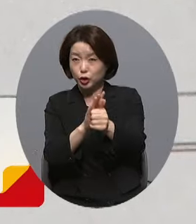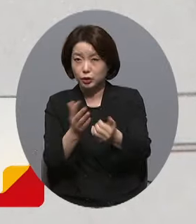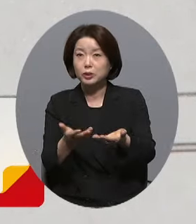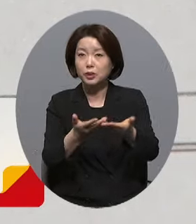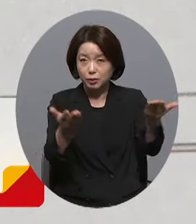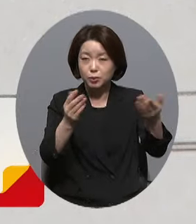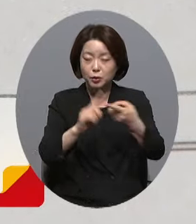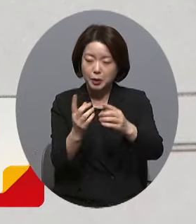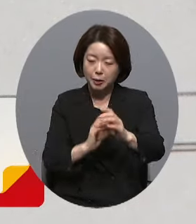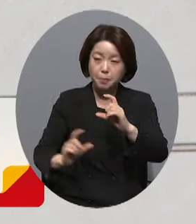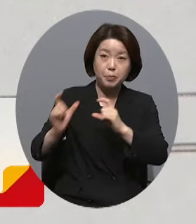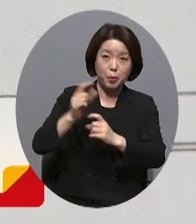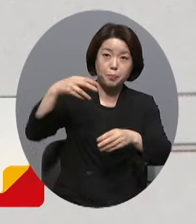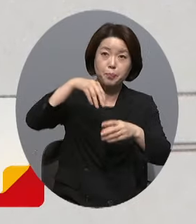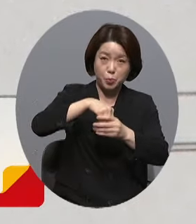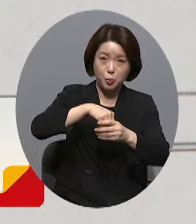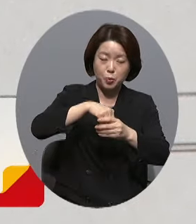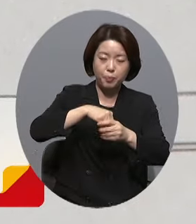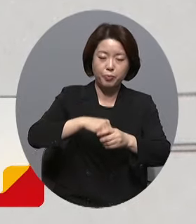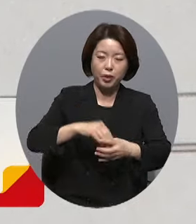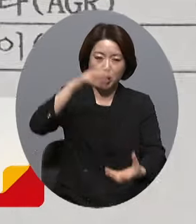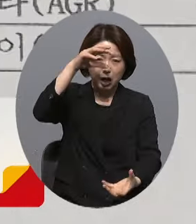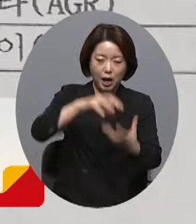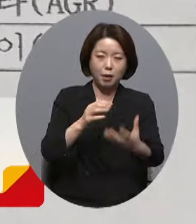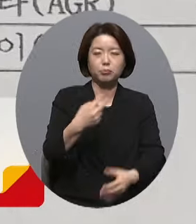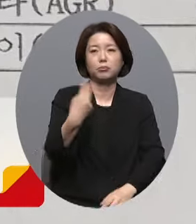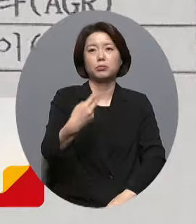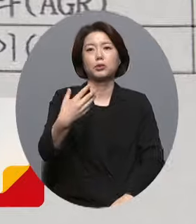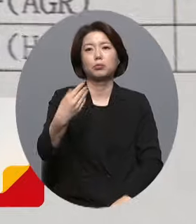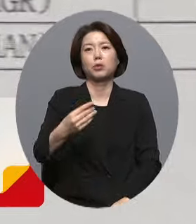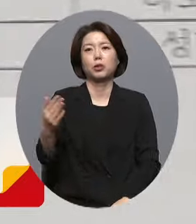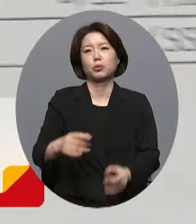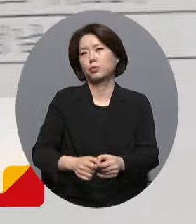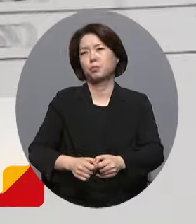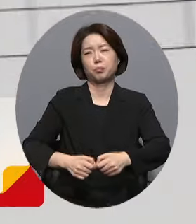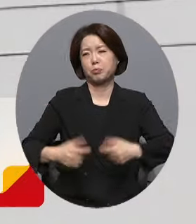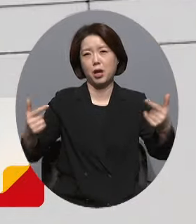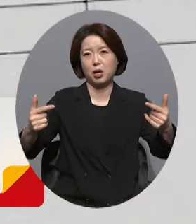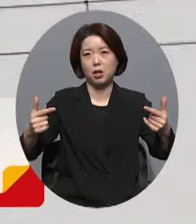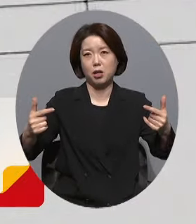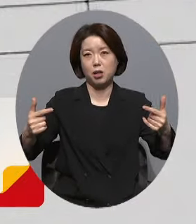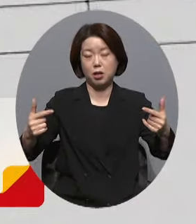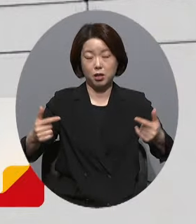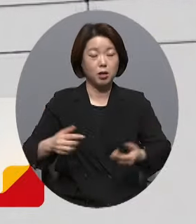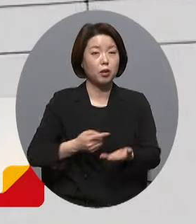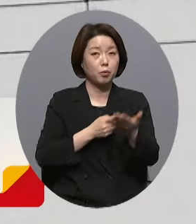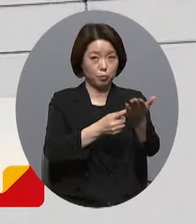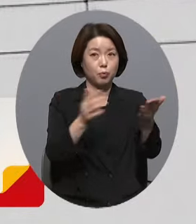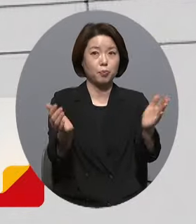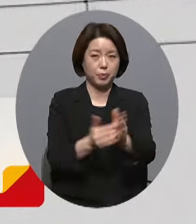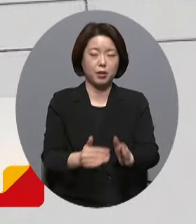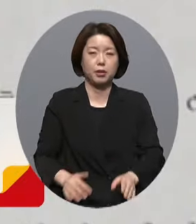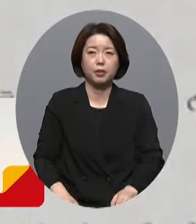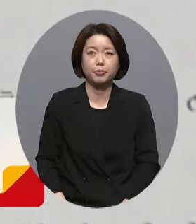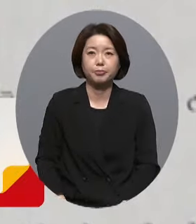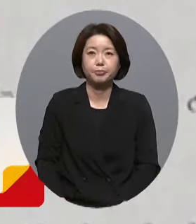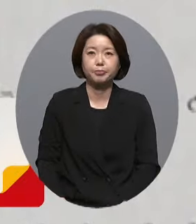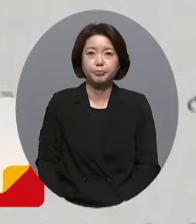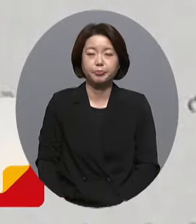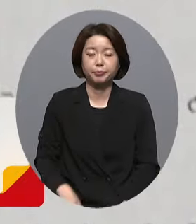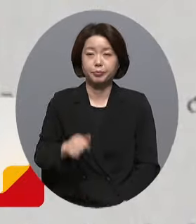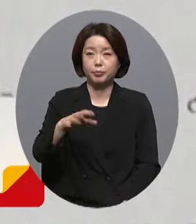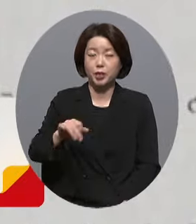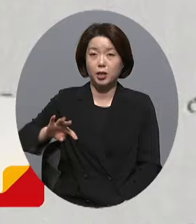지상지원 서비스 등을 포함시켜서 모두 2천만 원 가까이 늘어난 금액으로 보고가 됐습니다. 그렇군요.